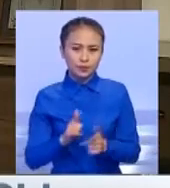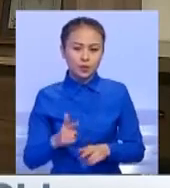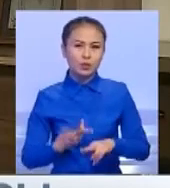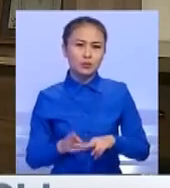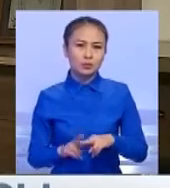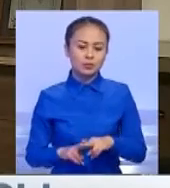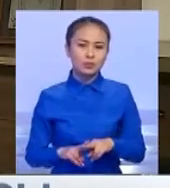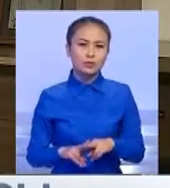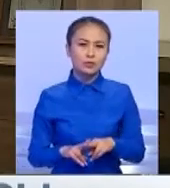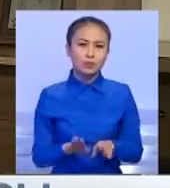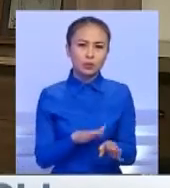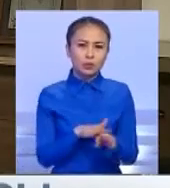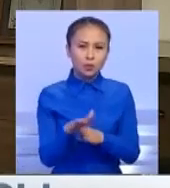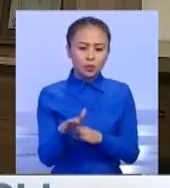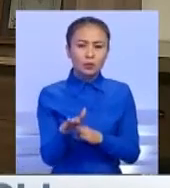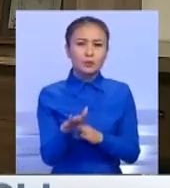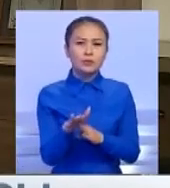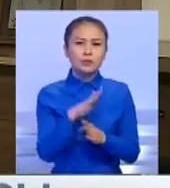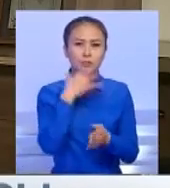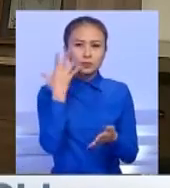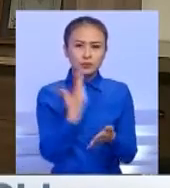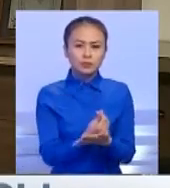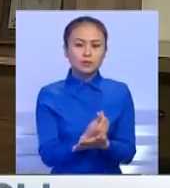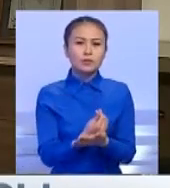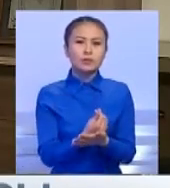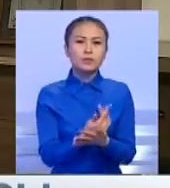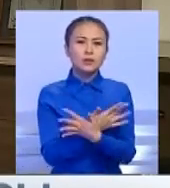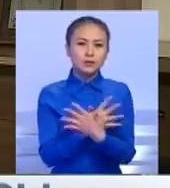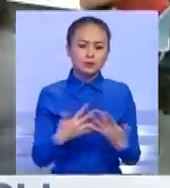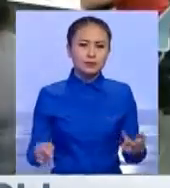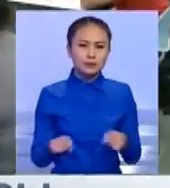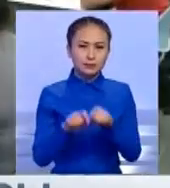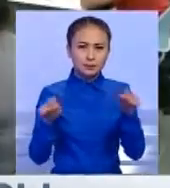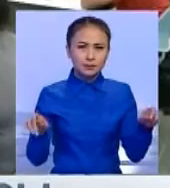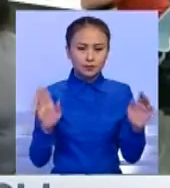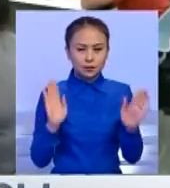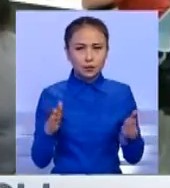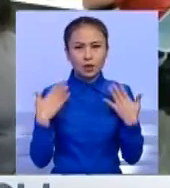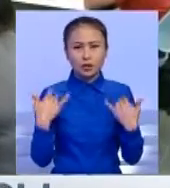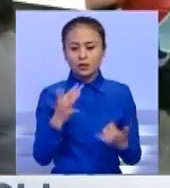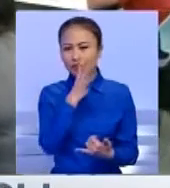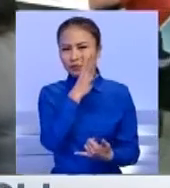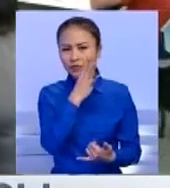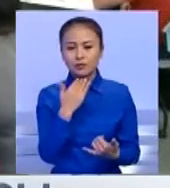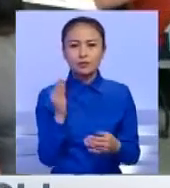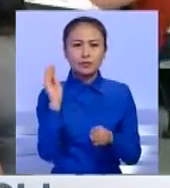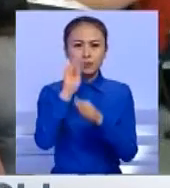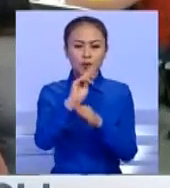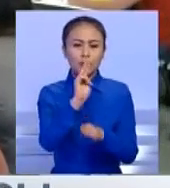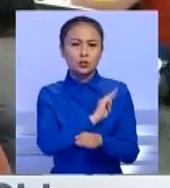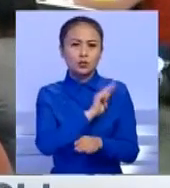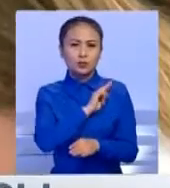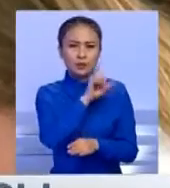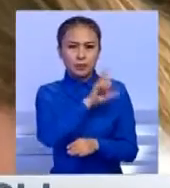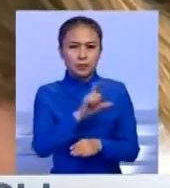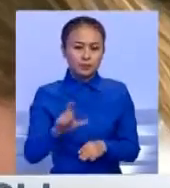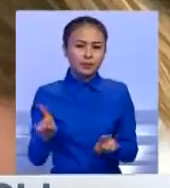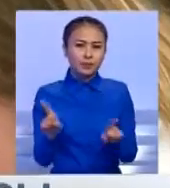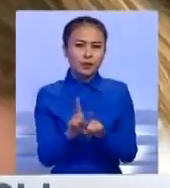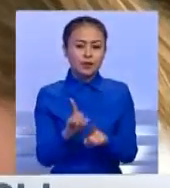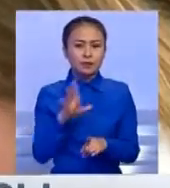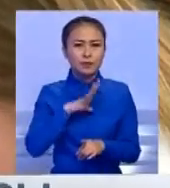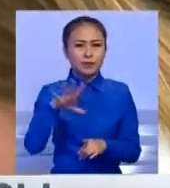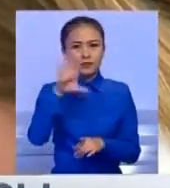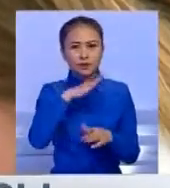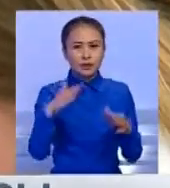бұл толыққанды өзінше бір жүйе сала болайын деп жатыр. Негізі кембағал жандарды жұмысшы мамандықтарға баулу кәрі